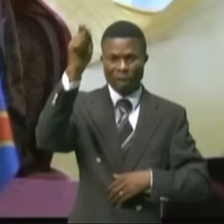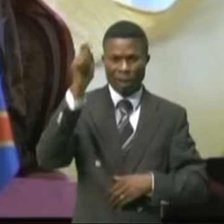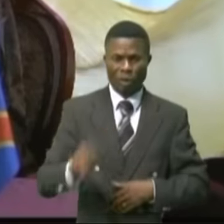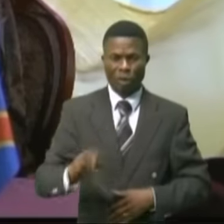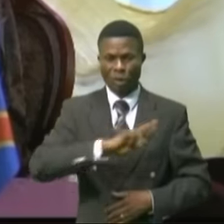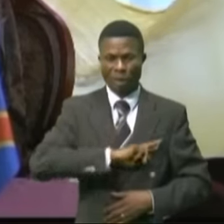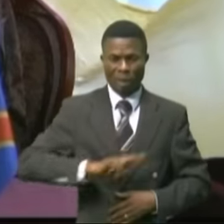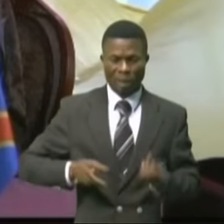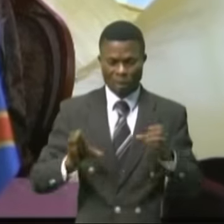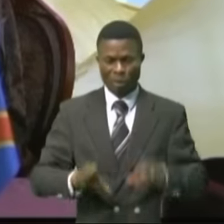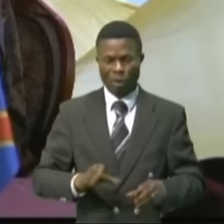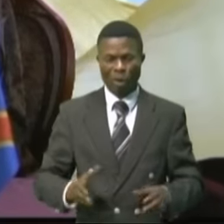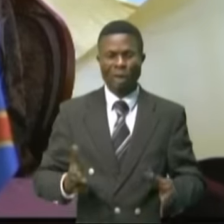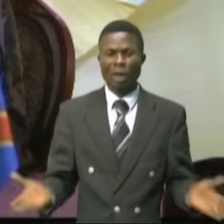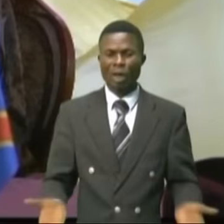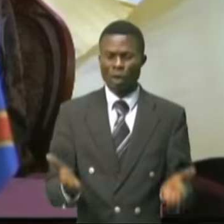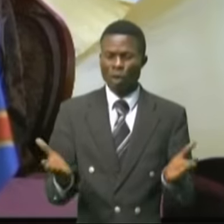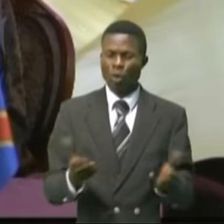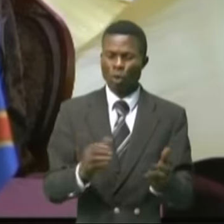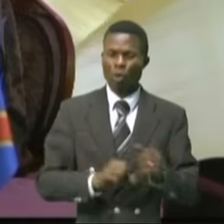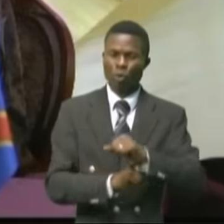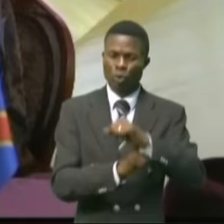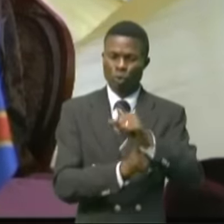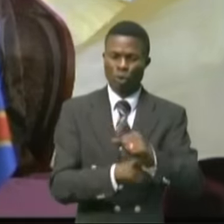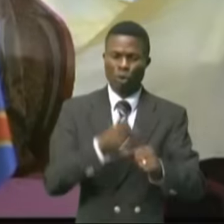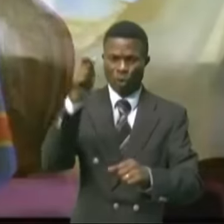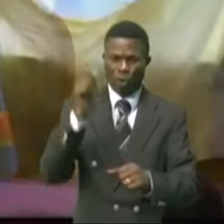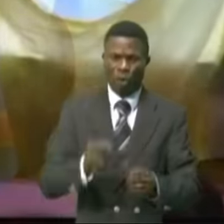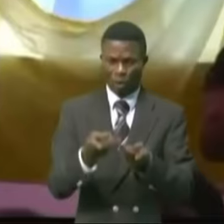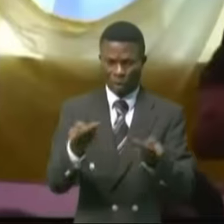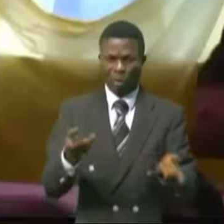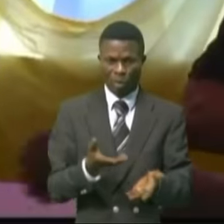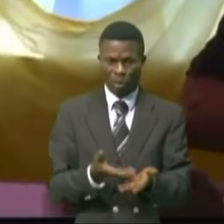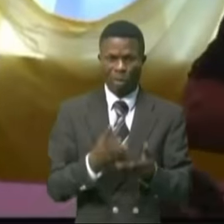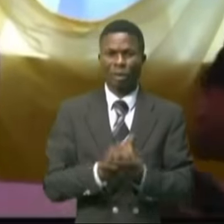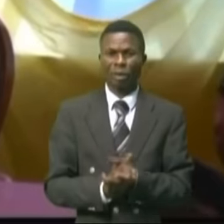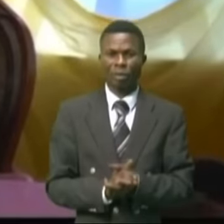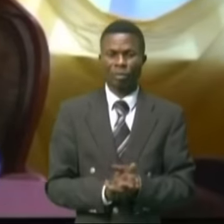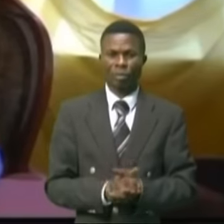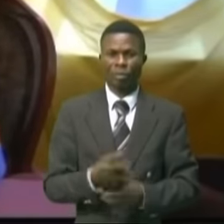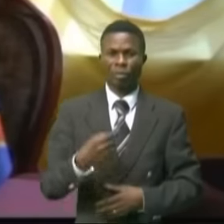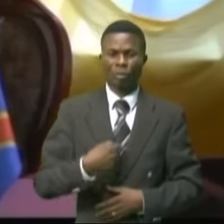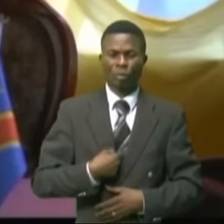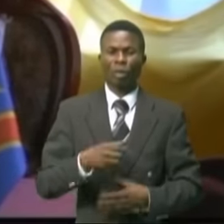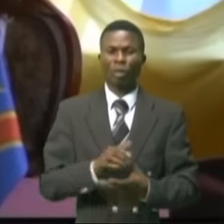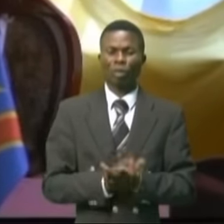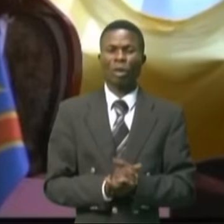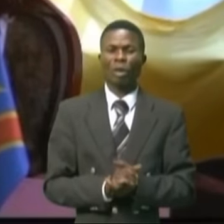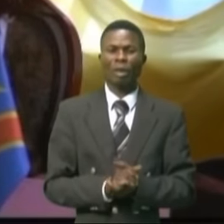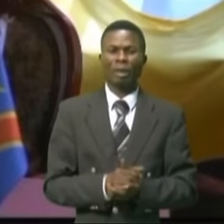loué les efforts consentis ensemble par les deux armées sur le terrain. Dear brother, the